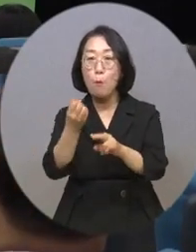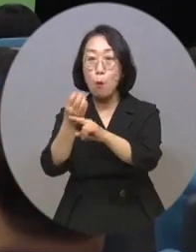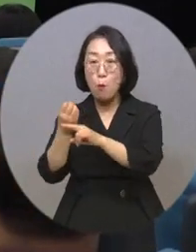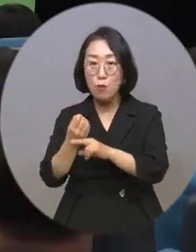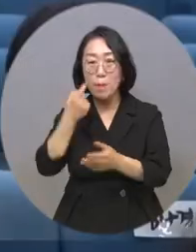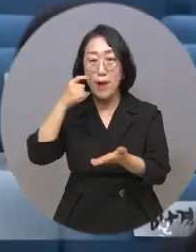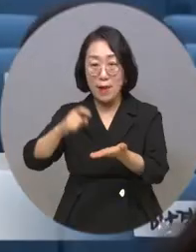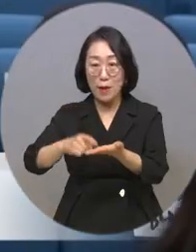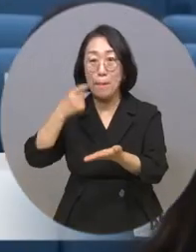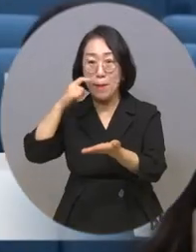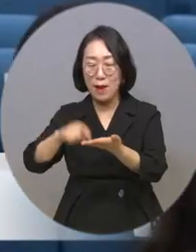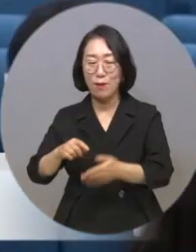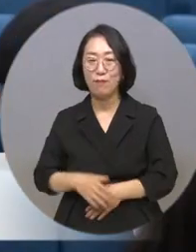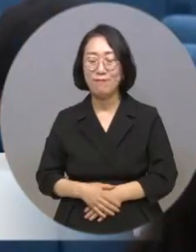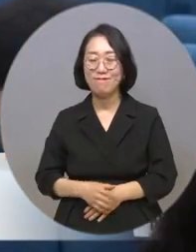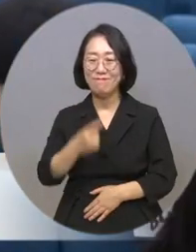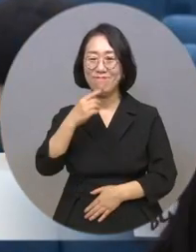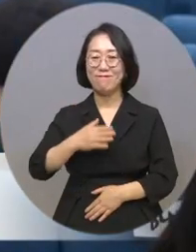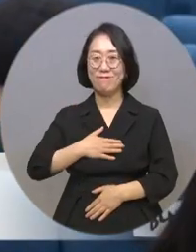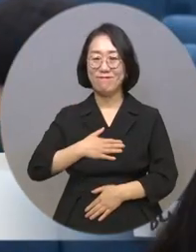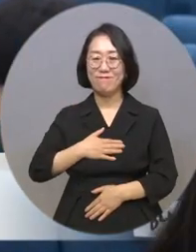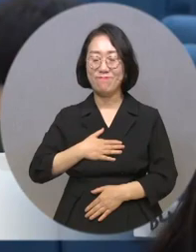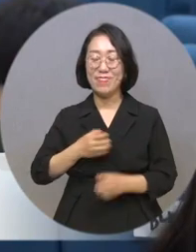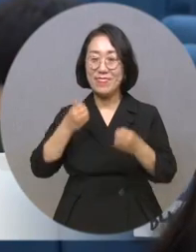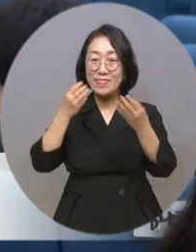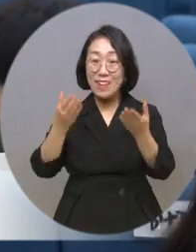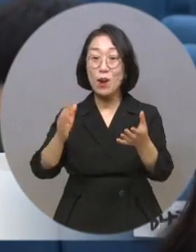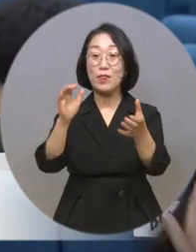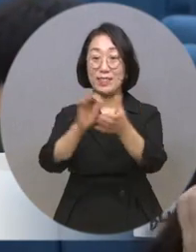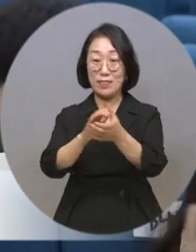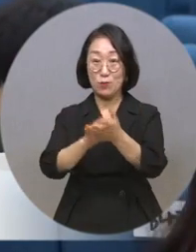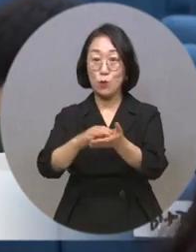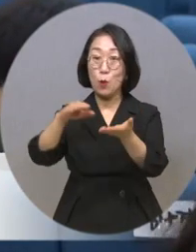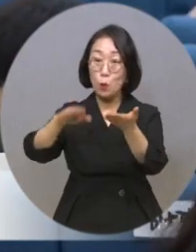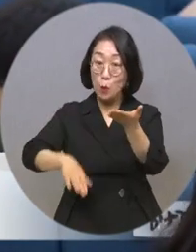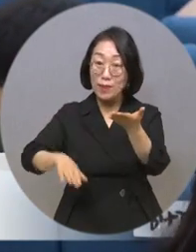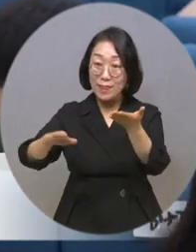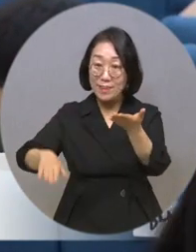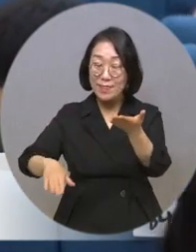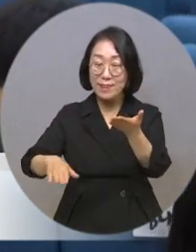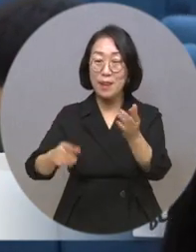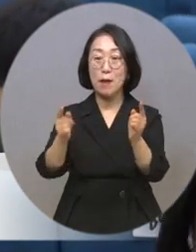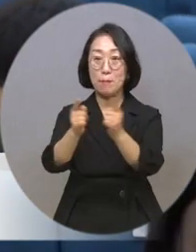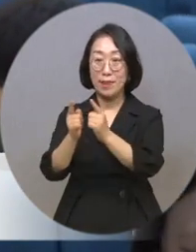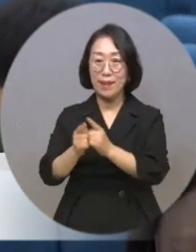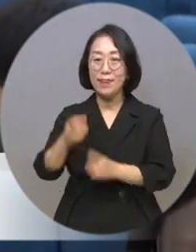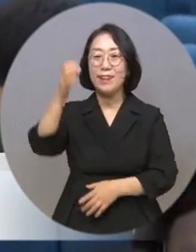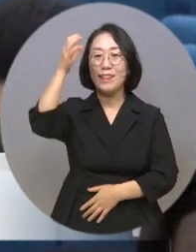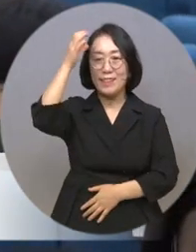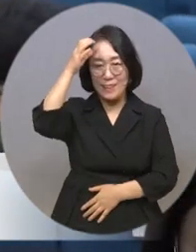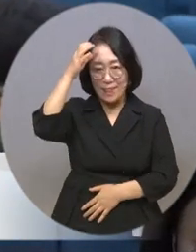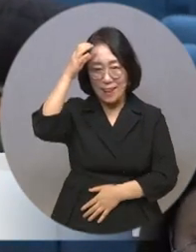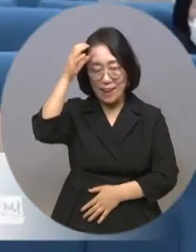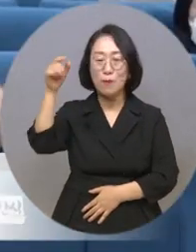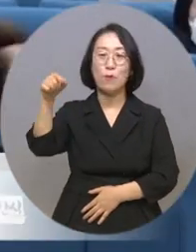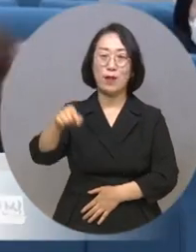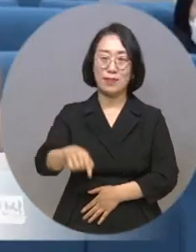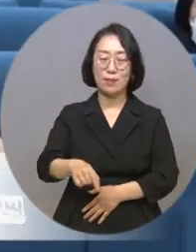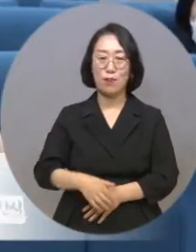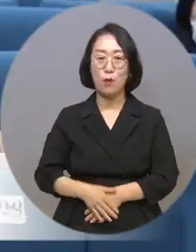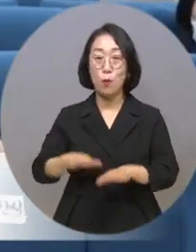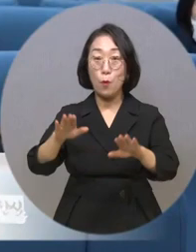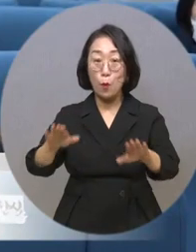만나게 됩니다. 저는 새로운 친구들과 새로운 동생들을 만나는 그런 기대감으로 왔습니다.